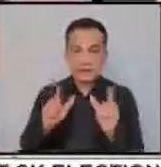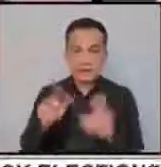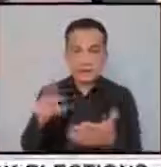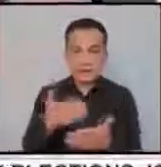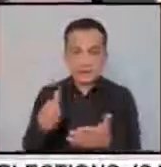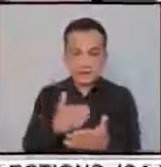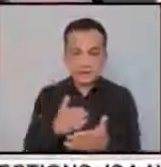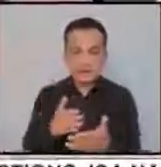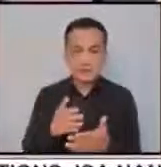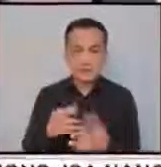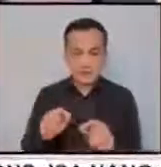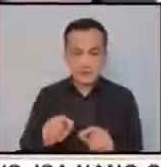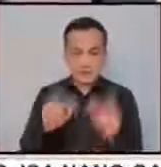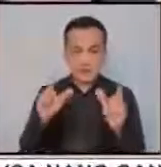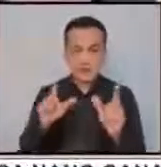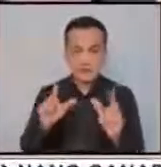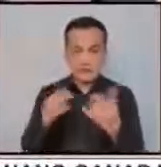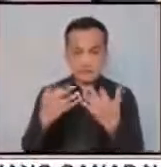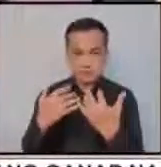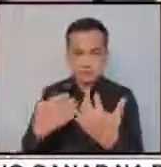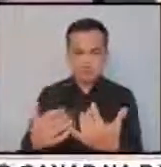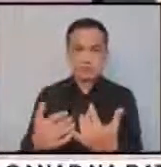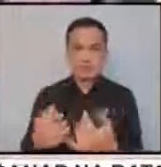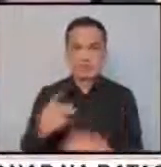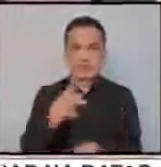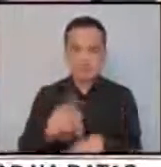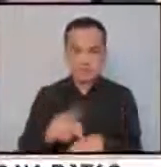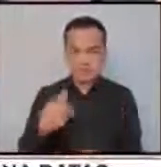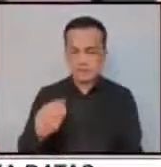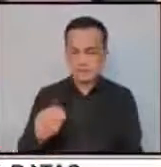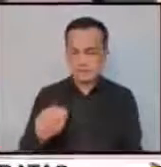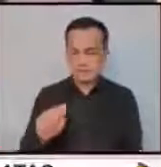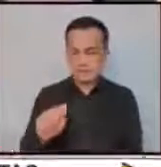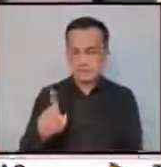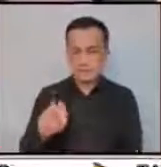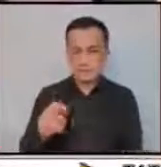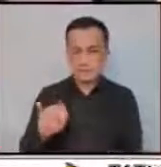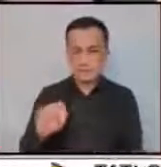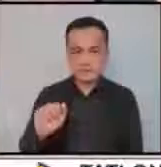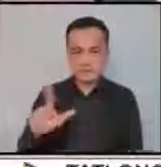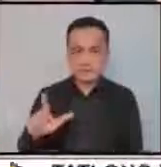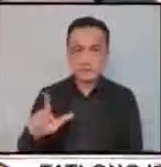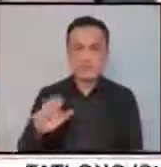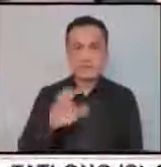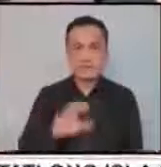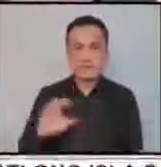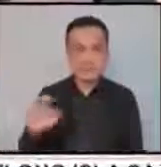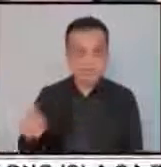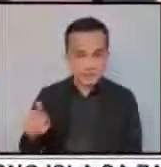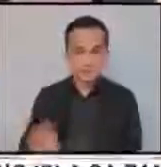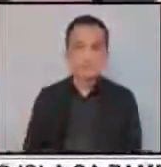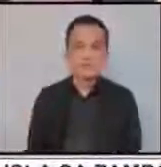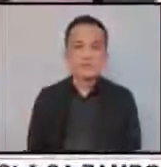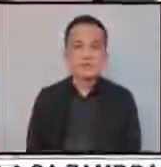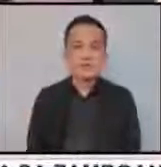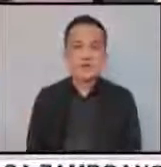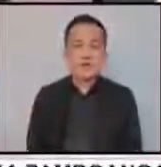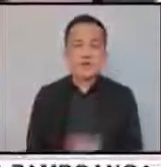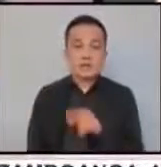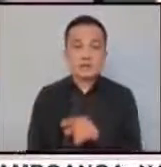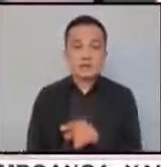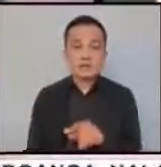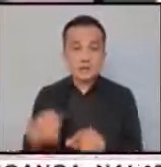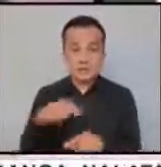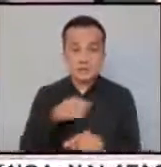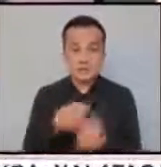for a live audience ng Philippine Madrigal Singers sa Cultural Center of the Philippines. At ito na rin po ang aming